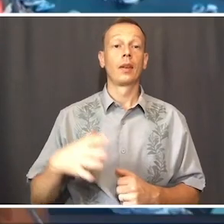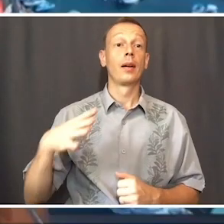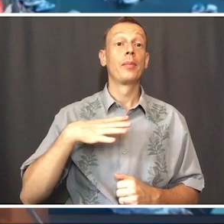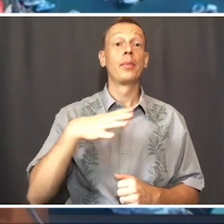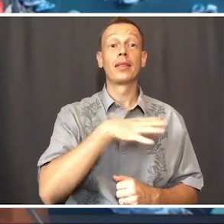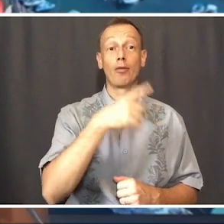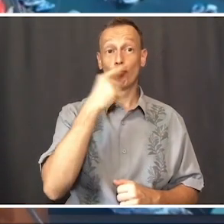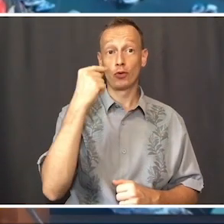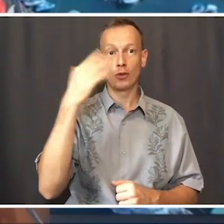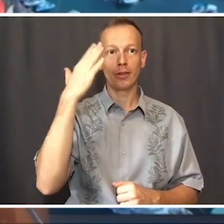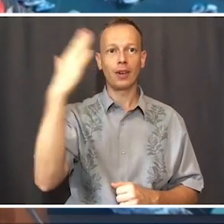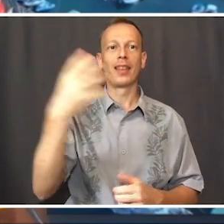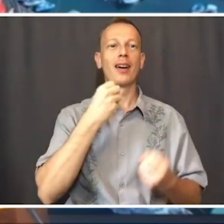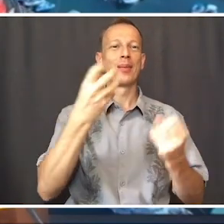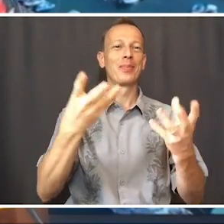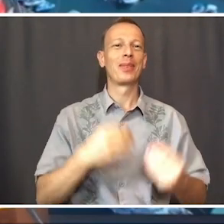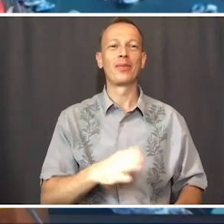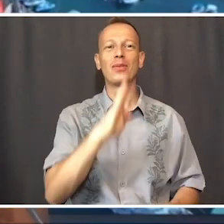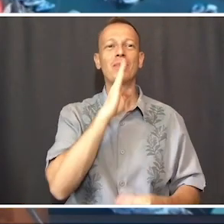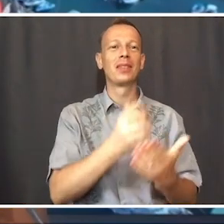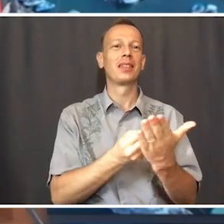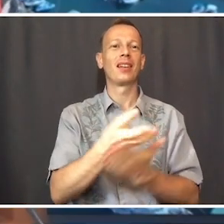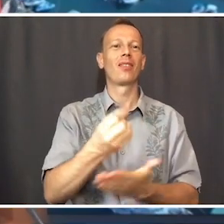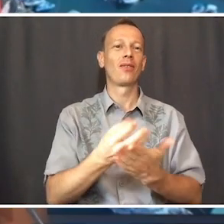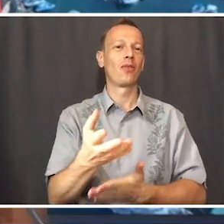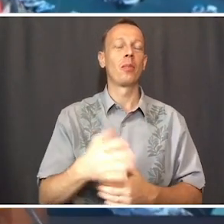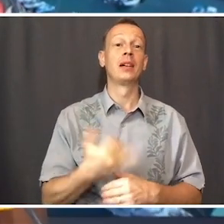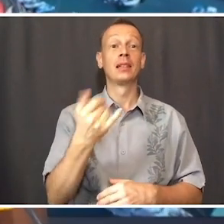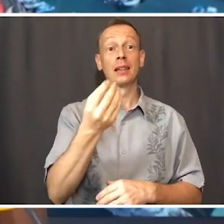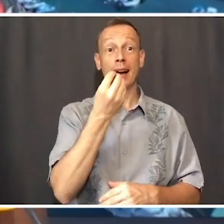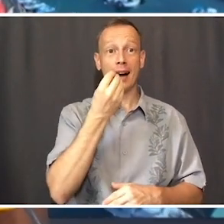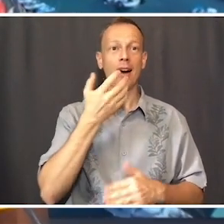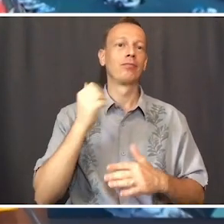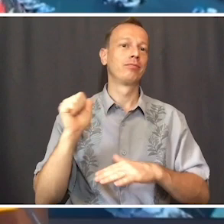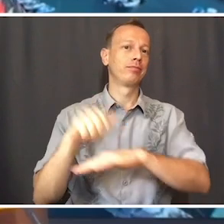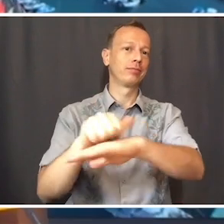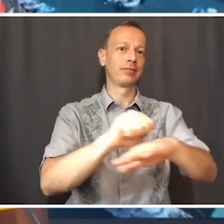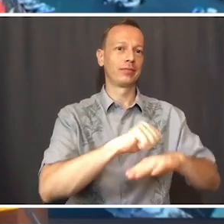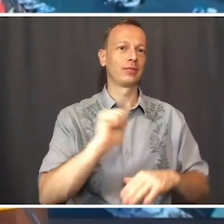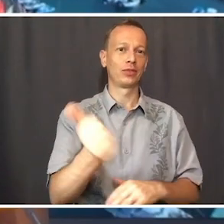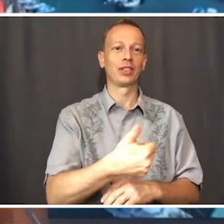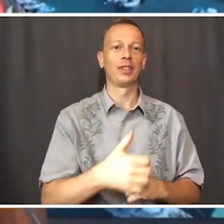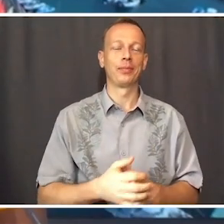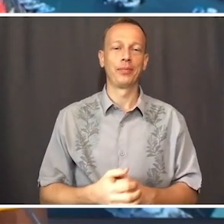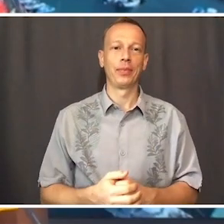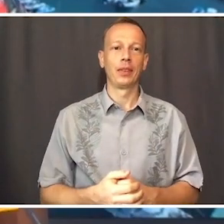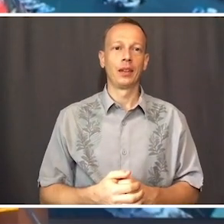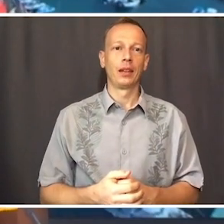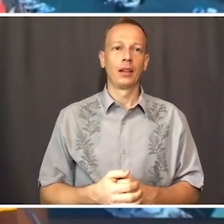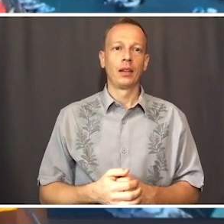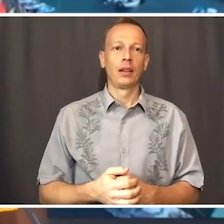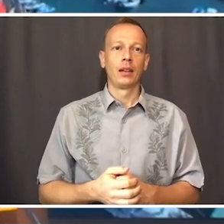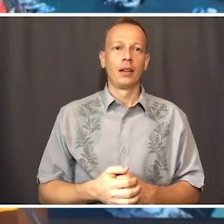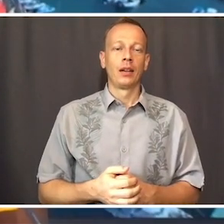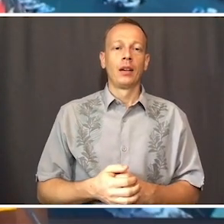Madame, Monsieur Yaurana, et bienvenue dans ce point d'information de ce midi. Si vous êtes à table, on vous souhaite un très bon appétit à tous. Tollé général sur